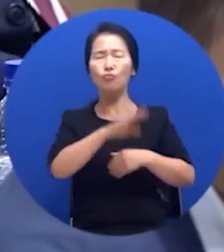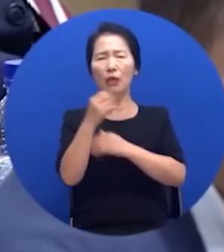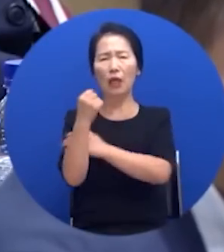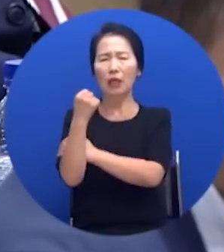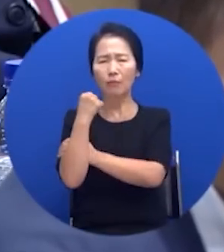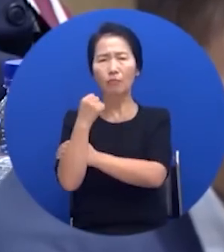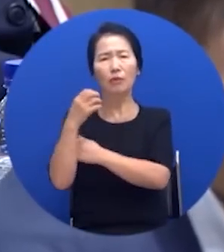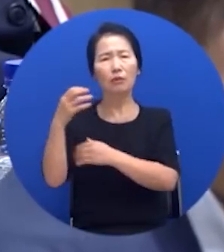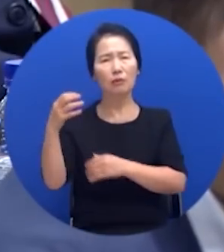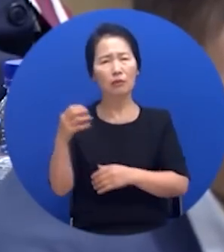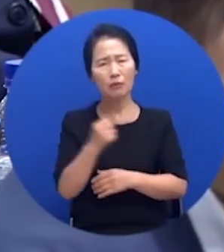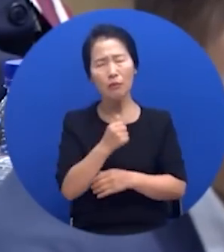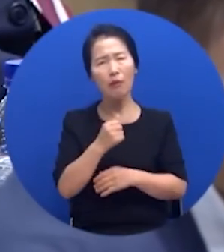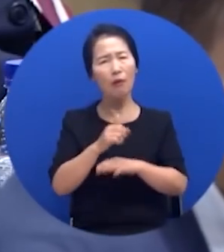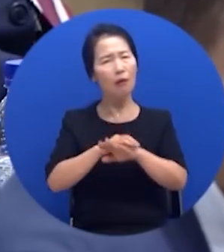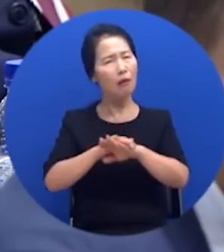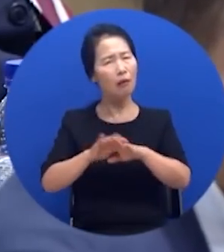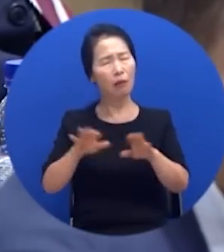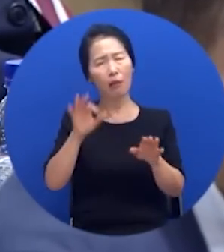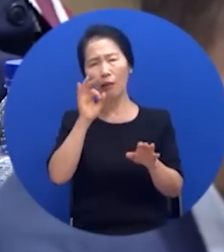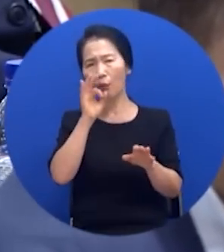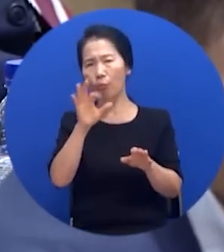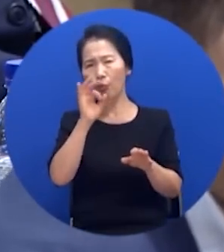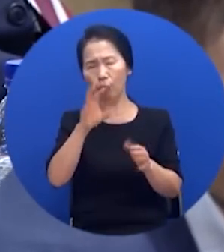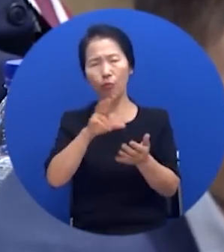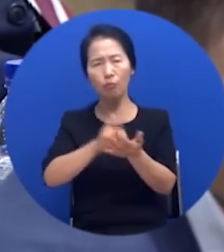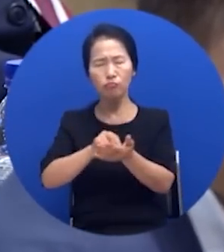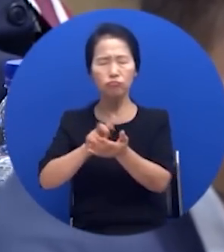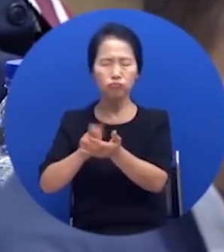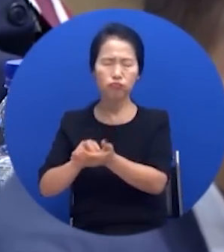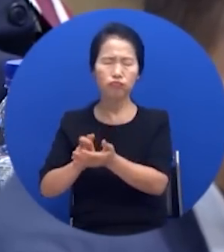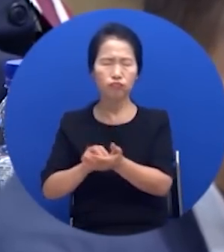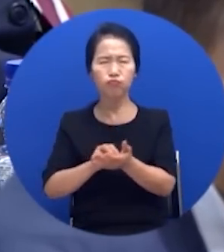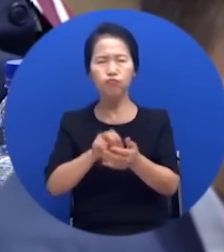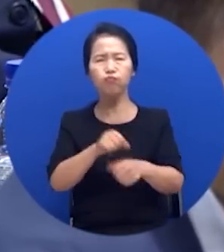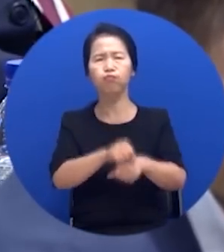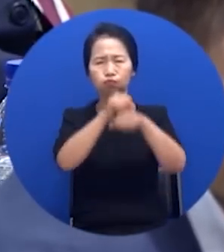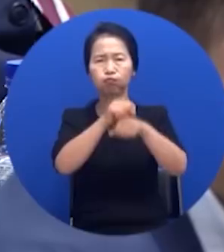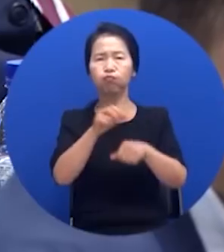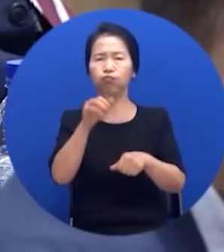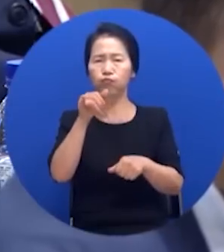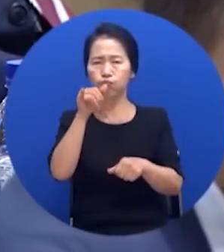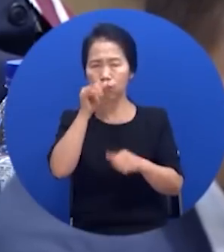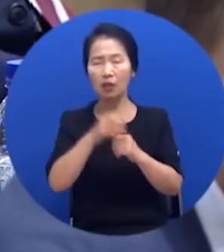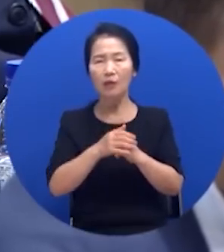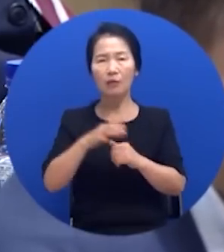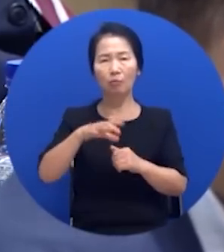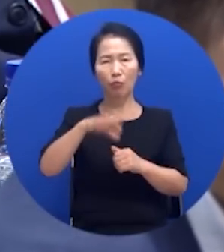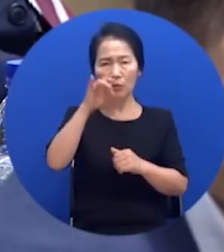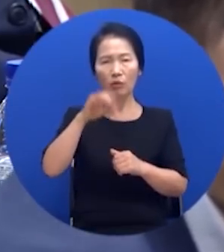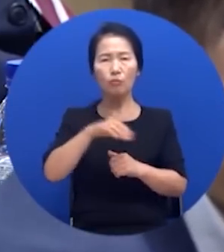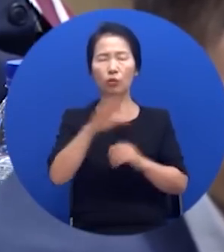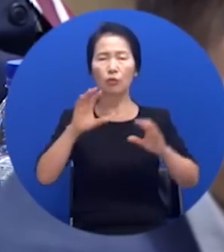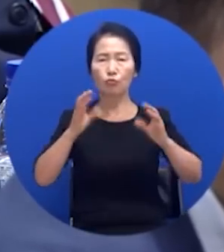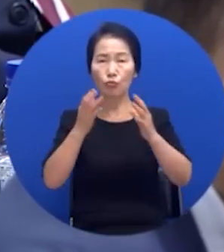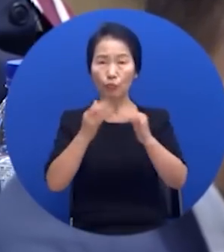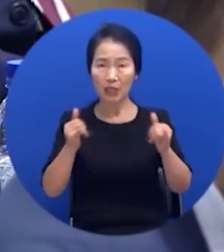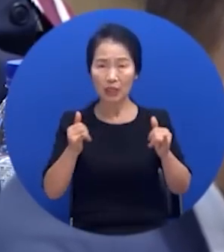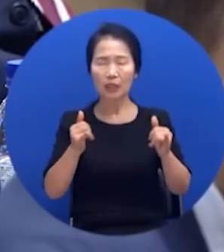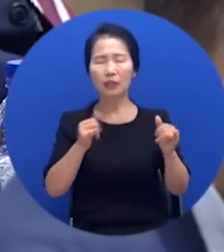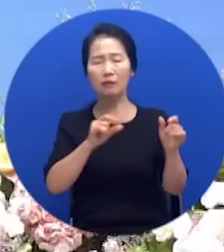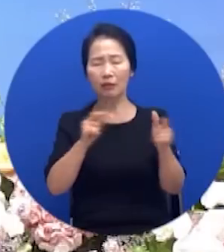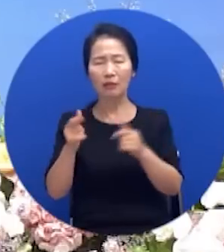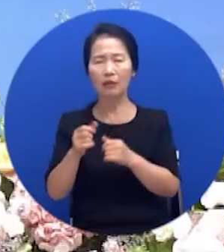해결할 수 없는 수많은 문제들이 우리 앞에 놓여 있습니다. 먼저 우리 국민들에게